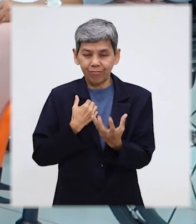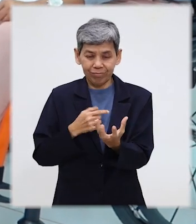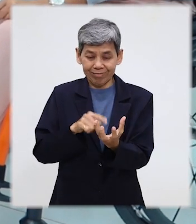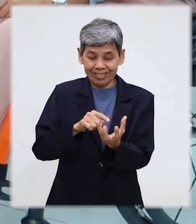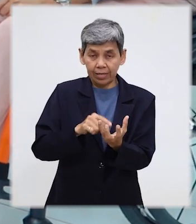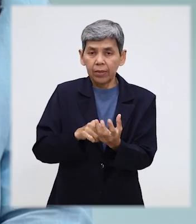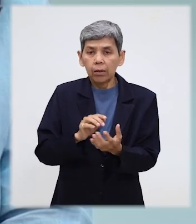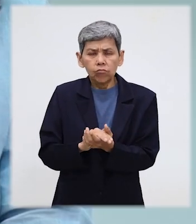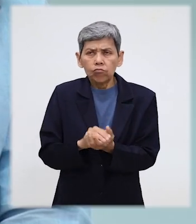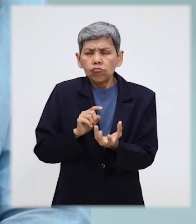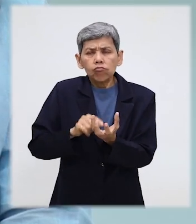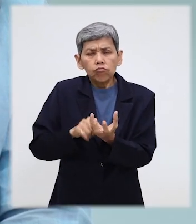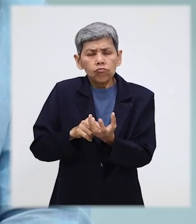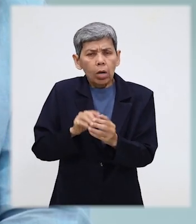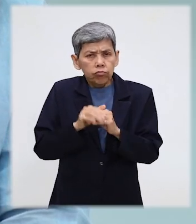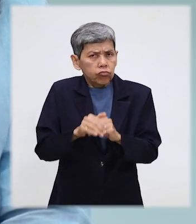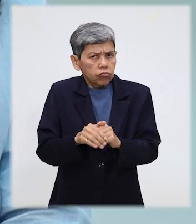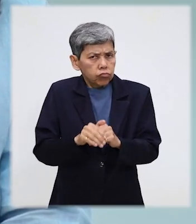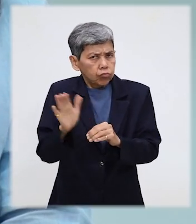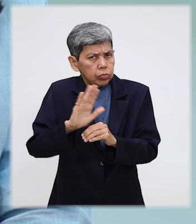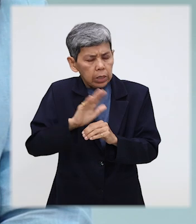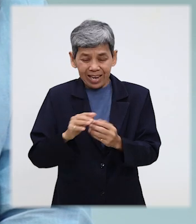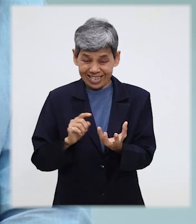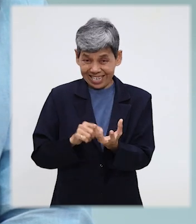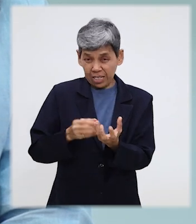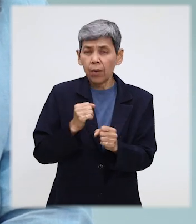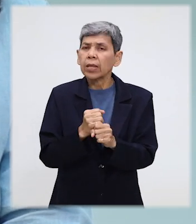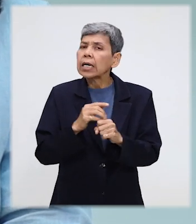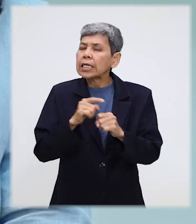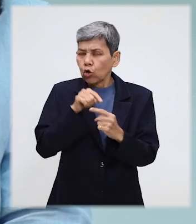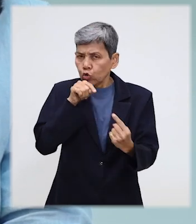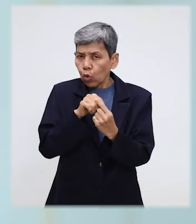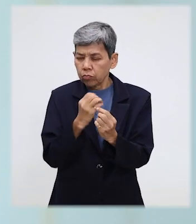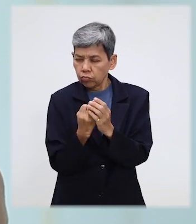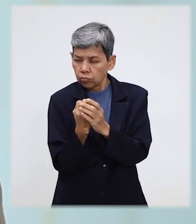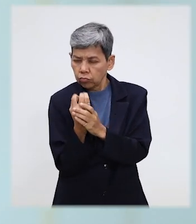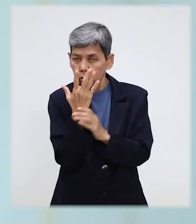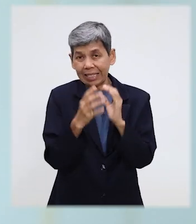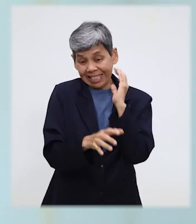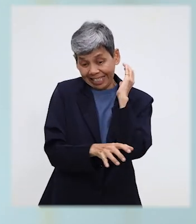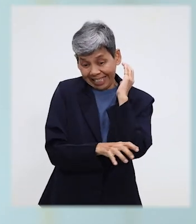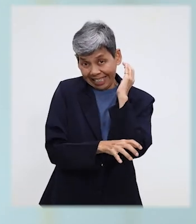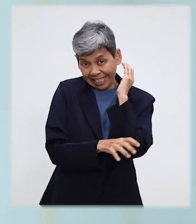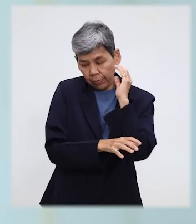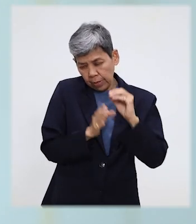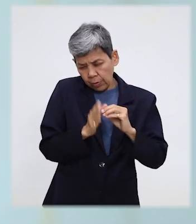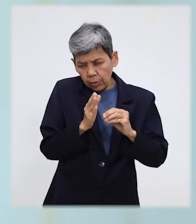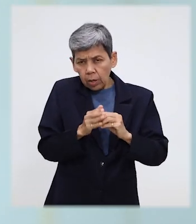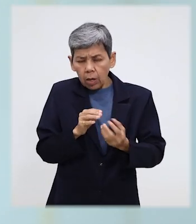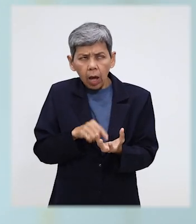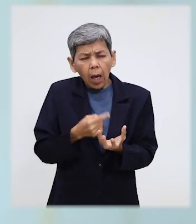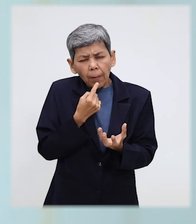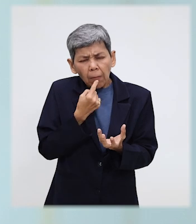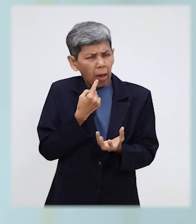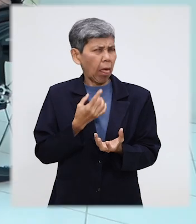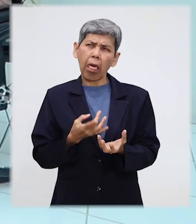าหน่อกะลาก็ไม่ใช่กะลามะพร้าวแต่เป็นพืชตระกูลขิงแล้วก็เอาต้นอ่อนมาใส่เขากินอ่ะ